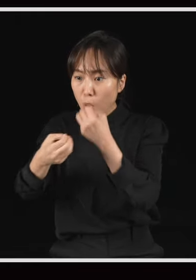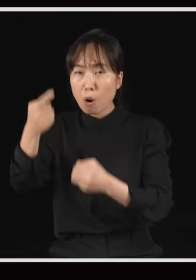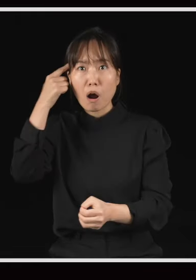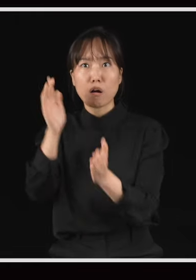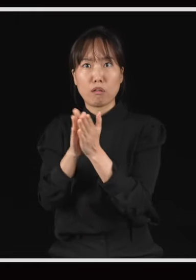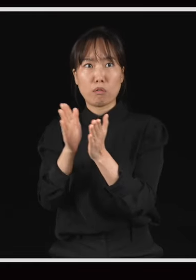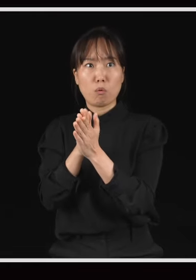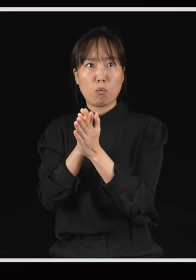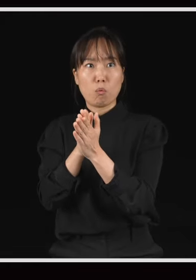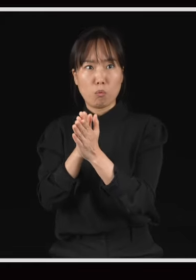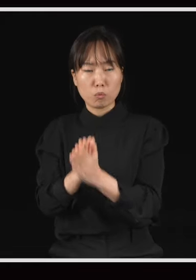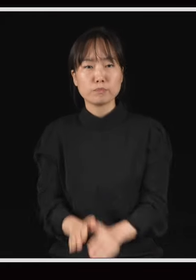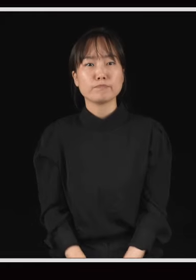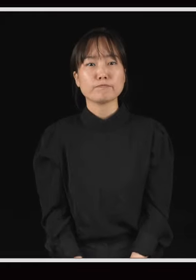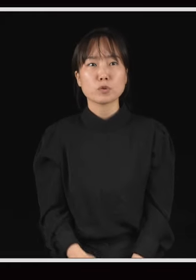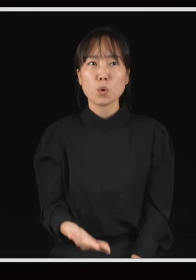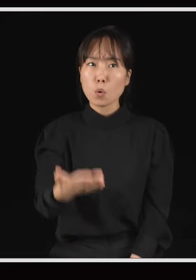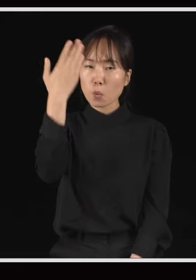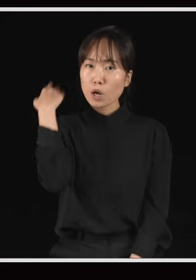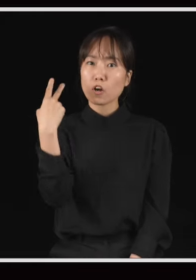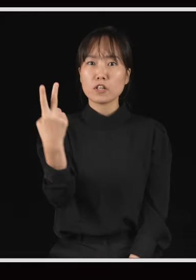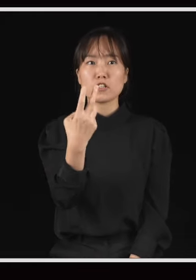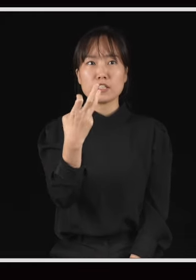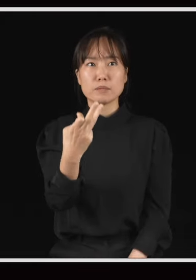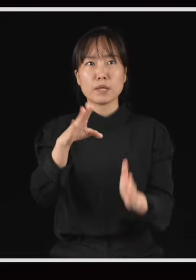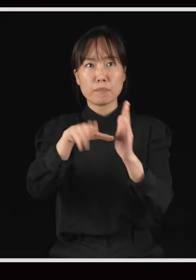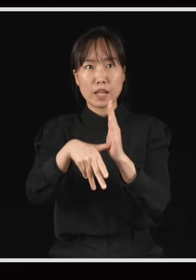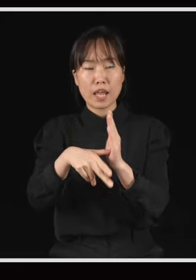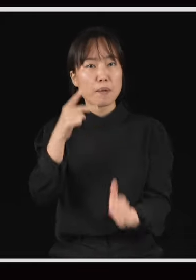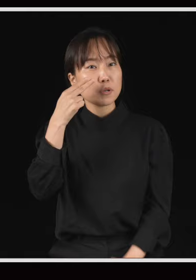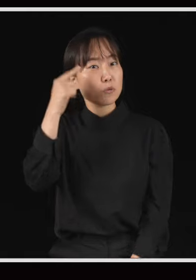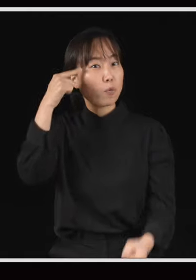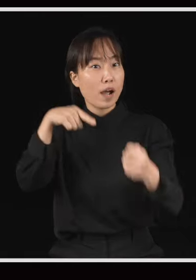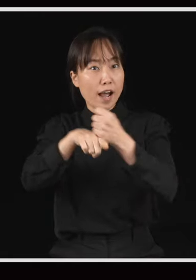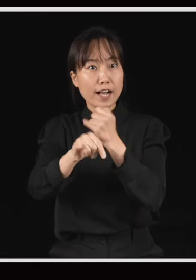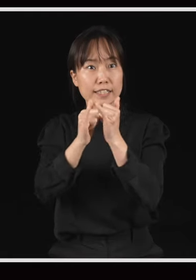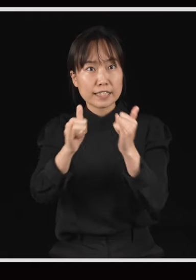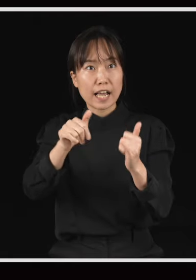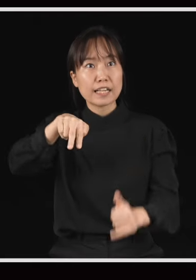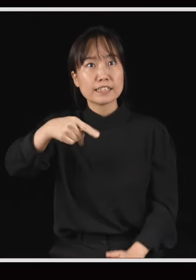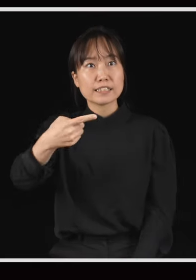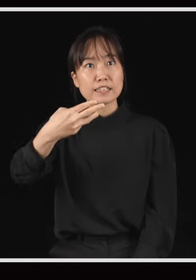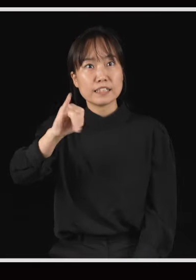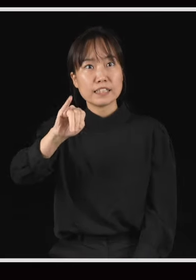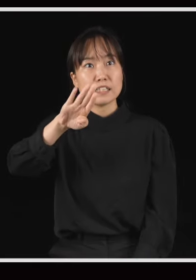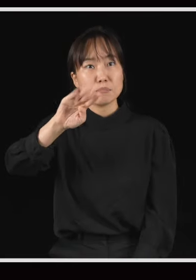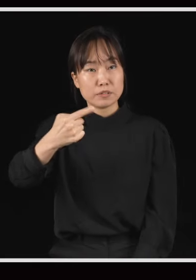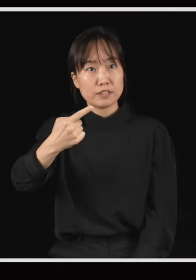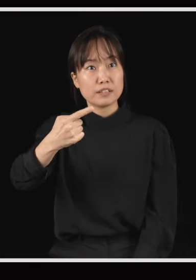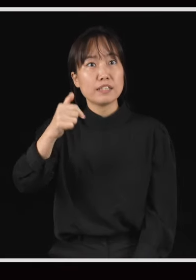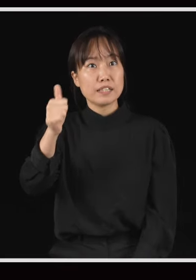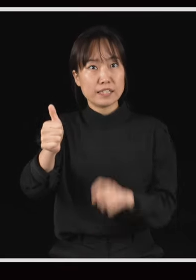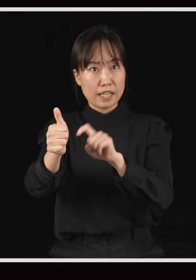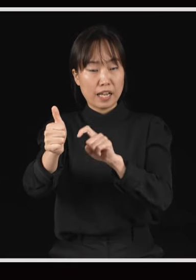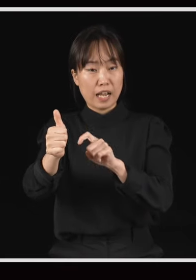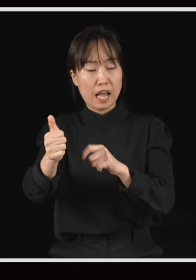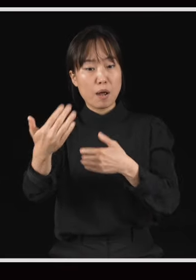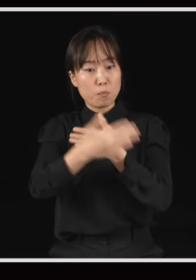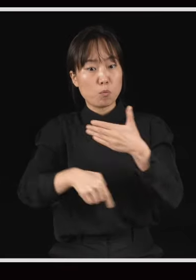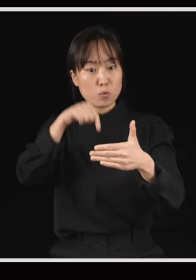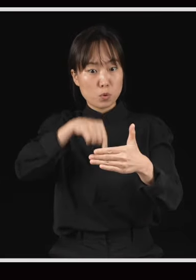겁니다. 지난 2013년에 스티브 호바스라는 미국의 과학자가 실제로 에이징 클락, 그러니까